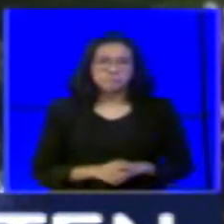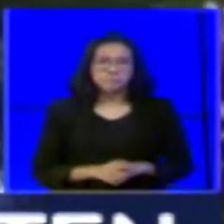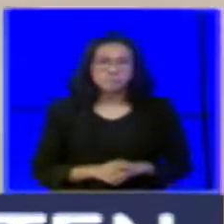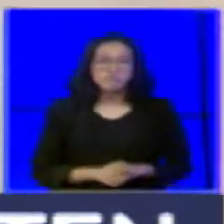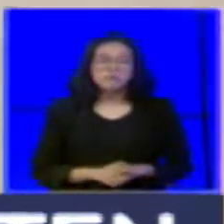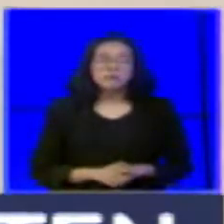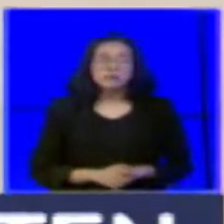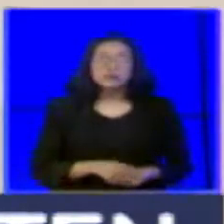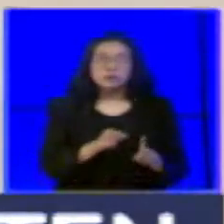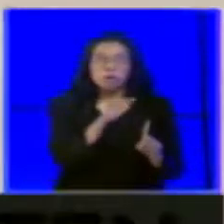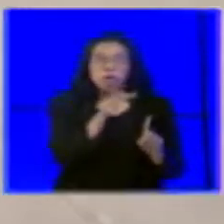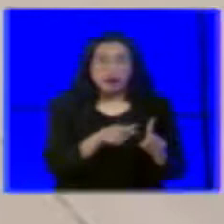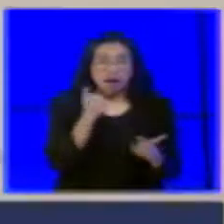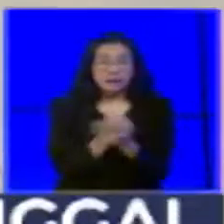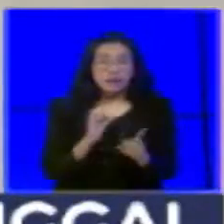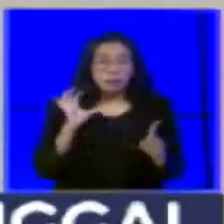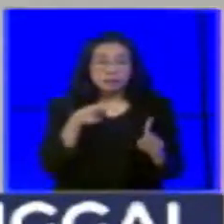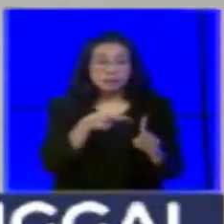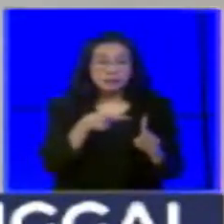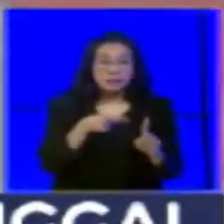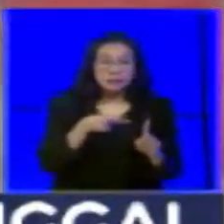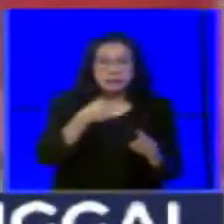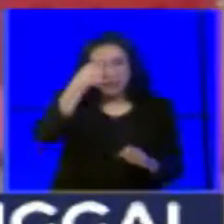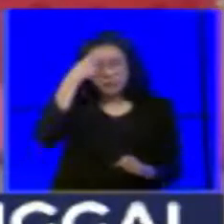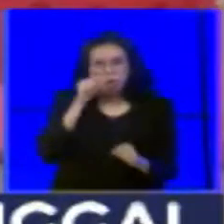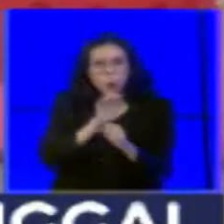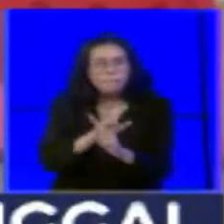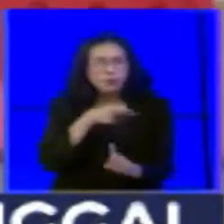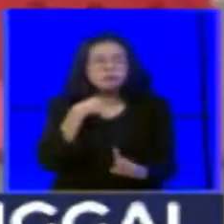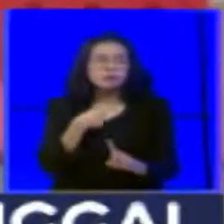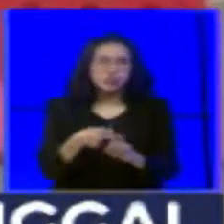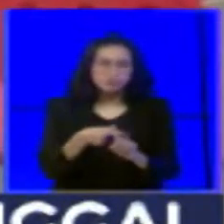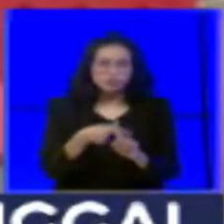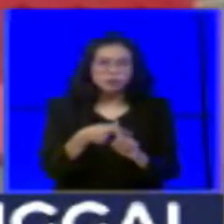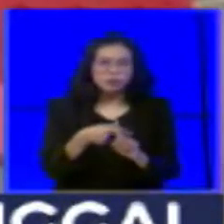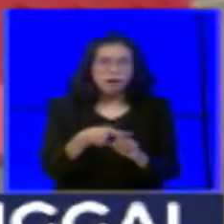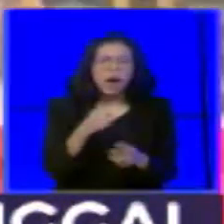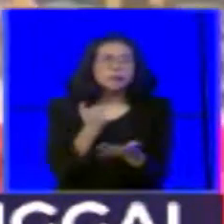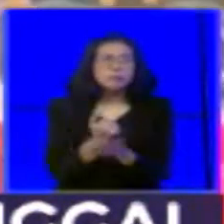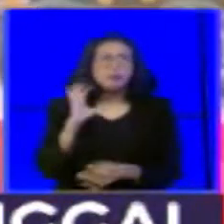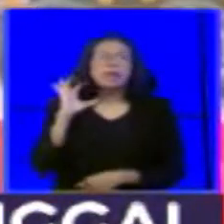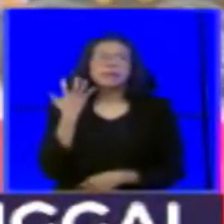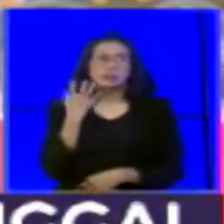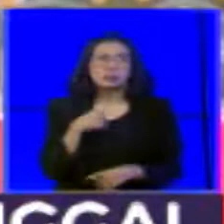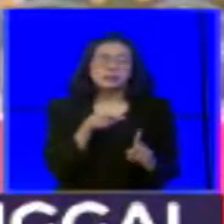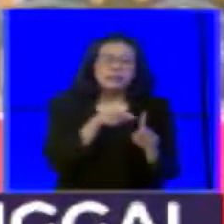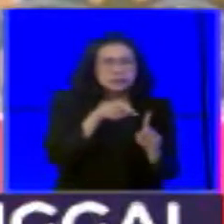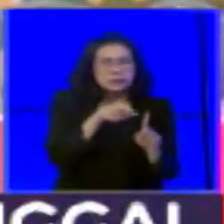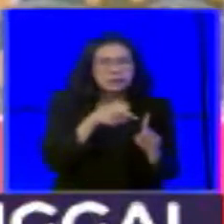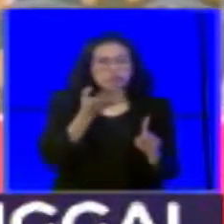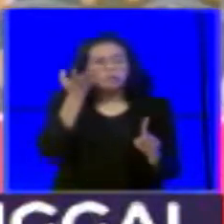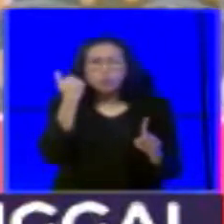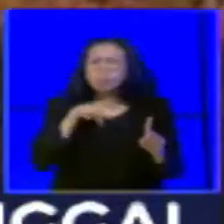Seorang warga Pondok Aren, Banten, pasien positif corona berumur 57 tahun meninggal dunia Senin kemarin. Korban diketahui memiliki